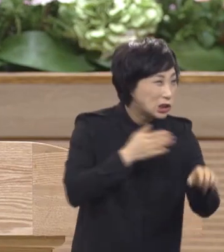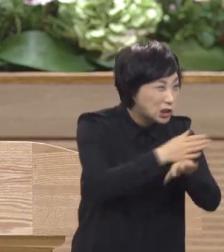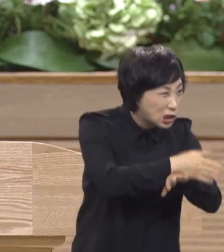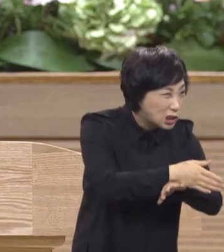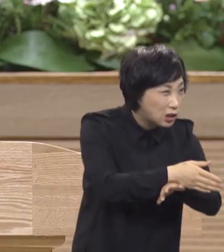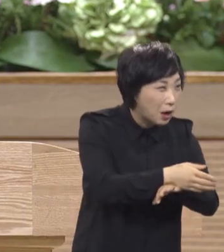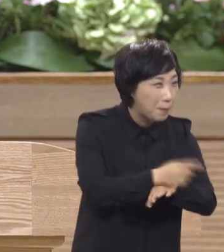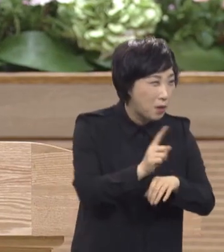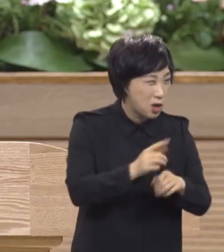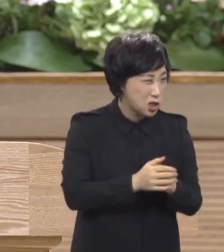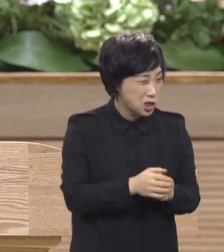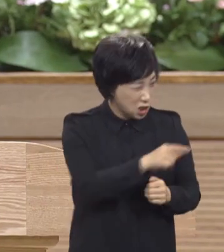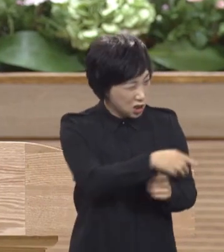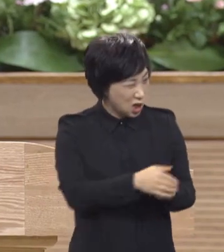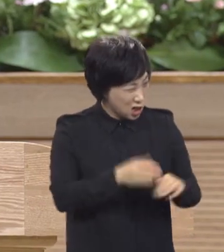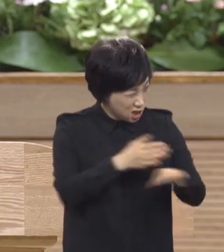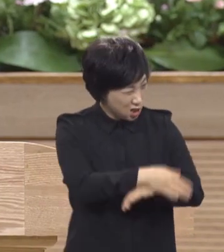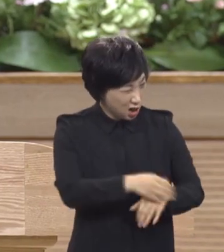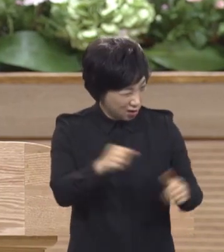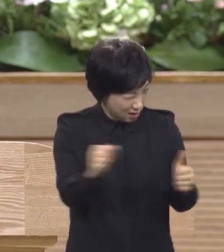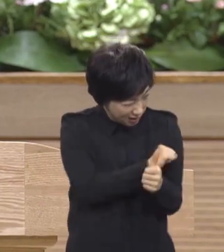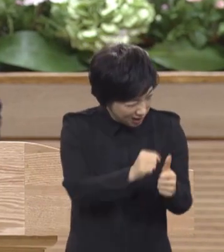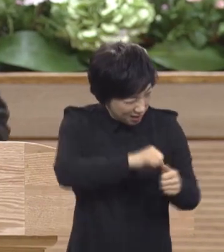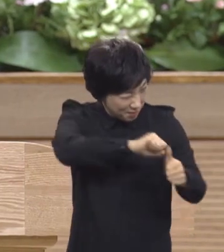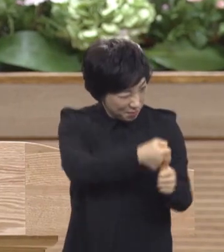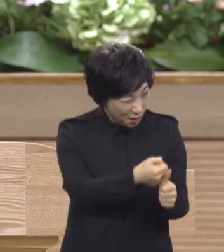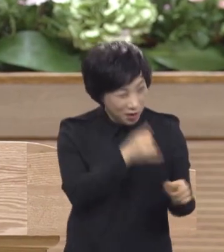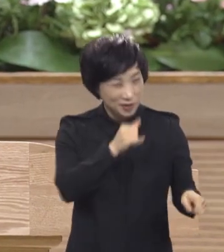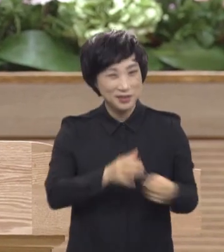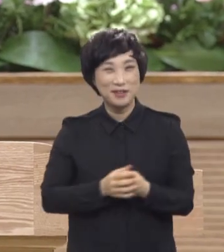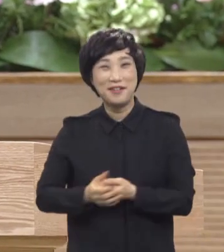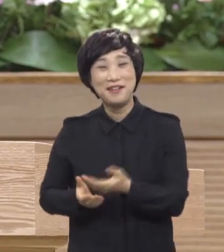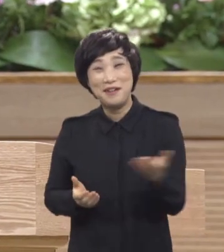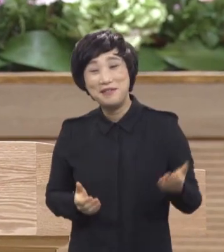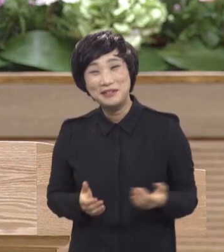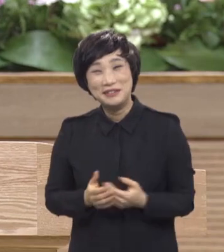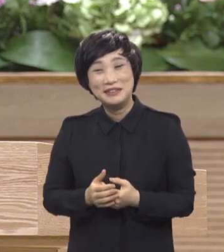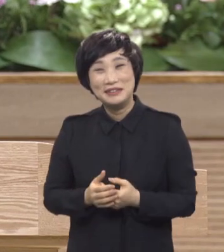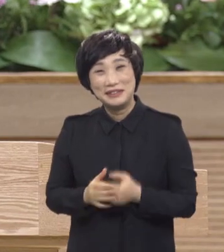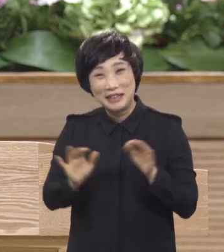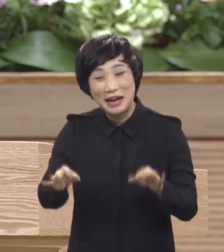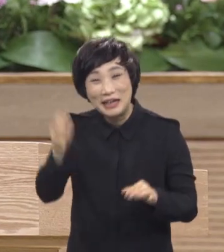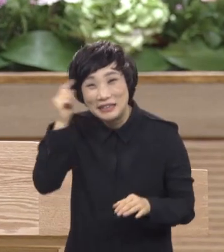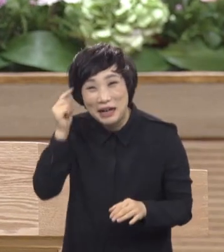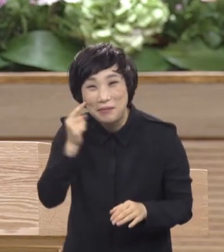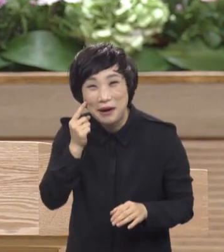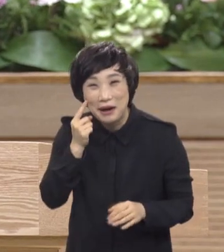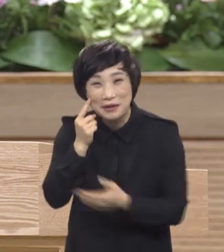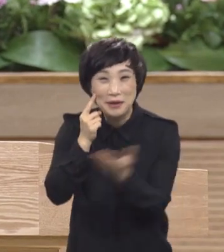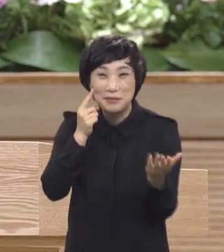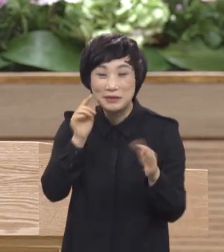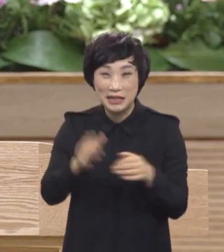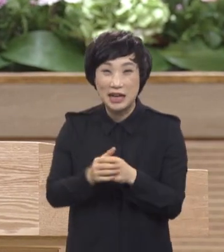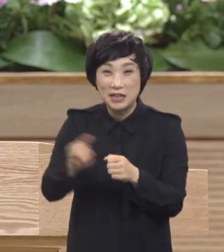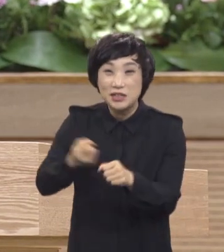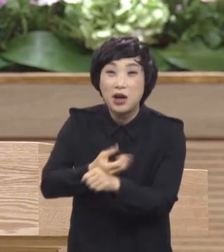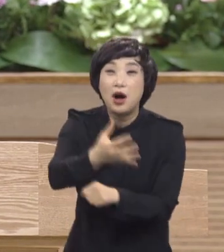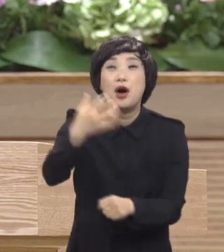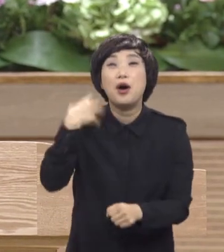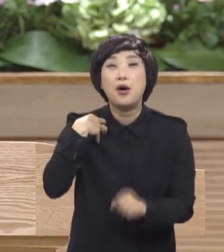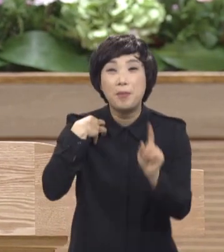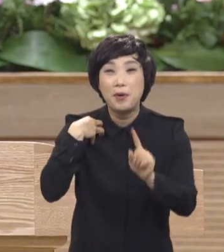맞아가마 나와서 왜 늦었냐고 난리를 내고 그런다 이 말입니다 우리 잘들어 이 말을 왜 하느냐 전달자는